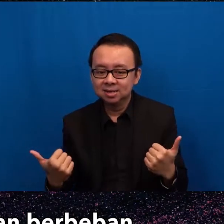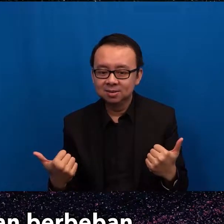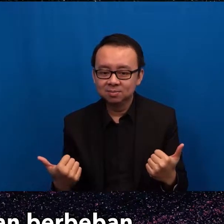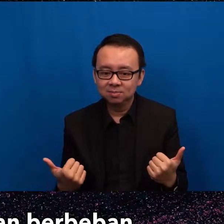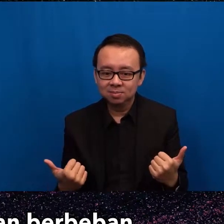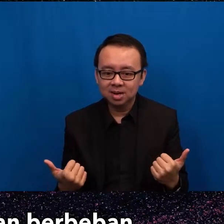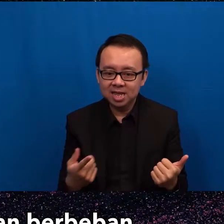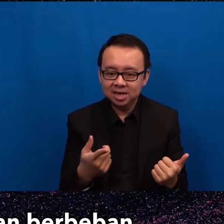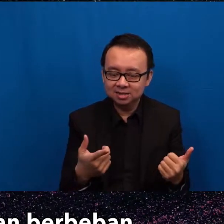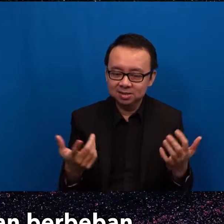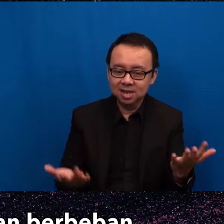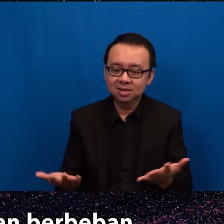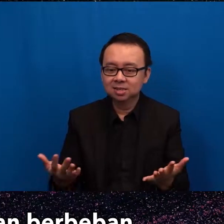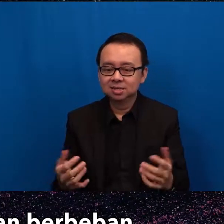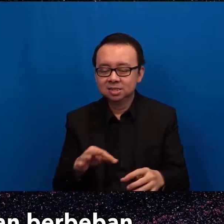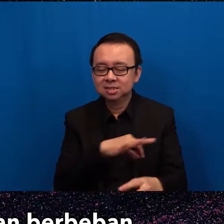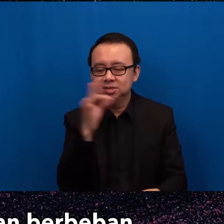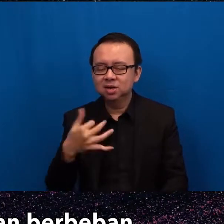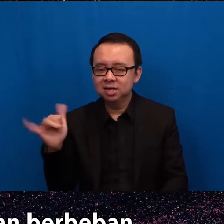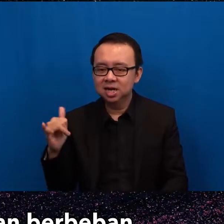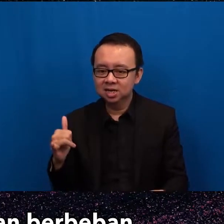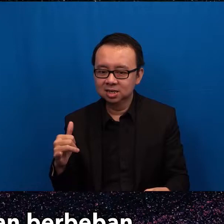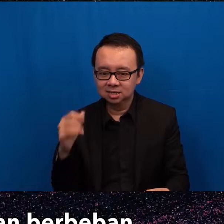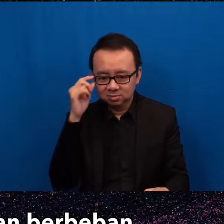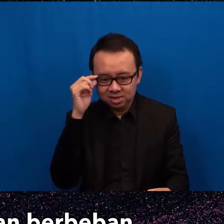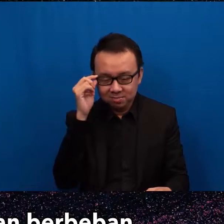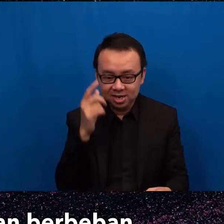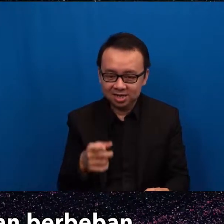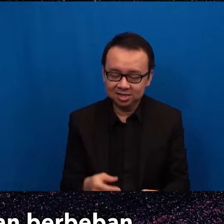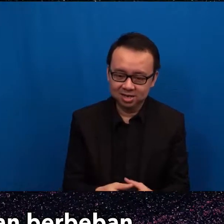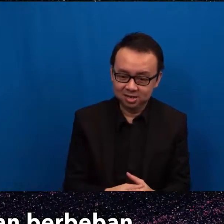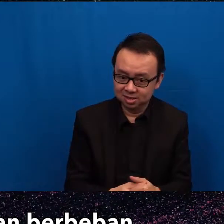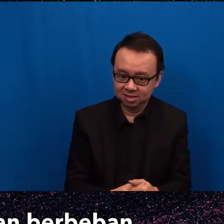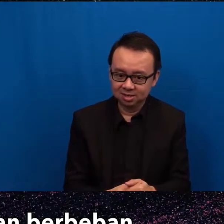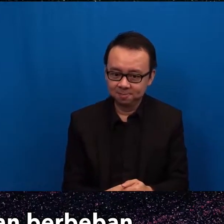melayani yang lelah dan berbeban.